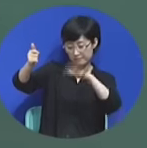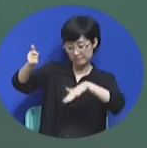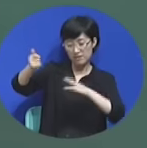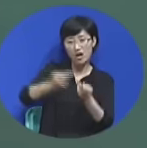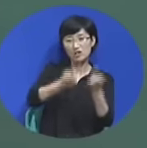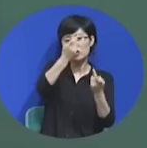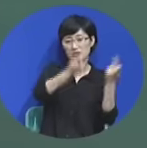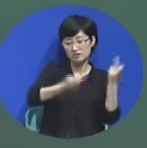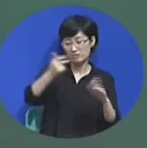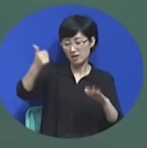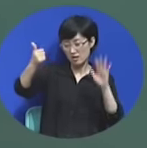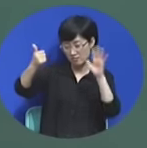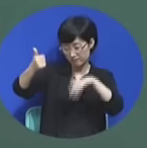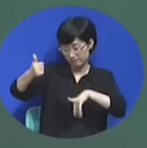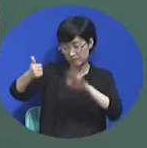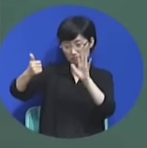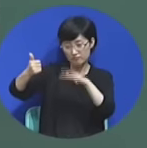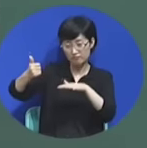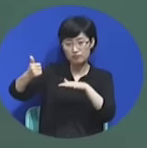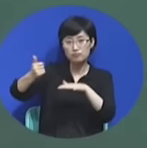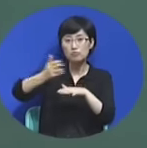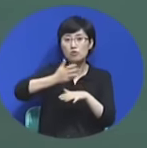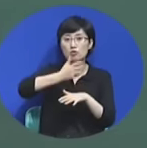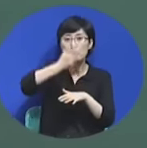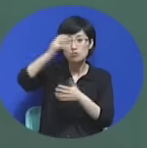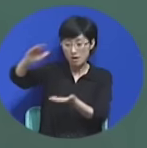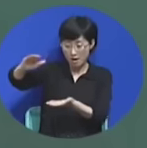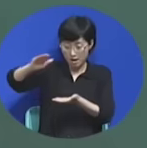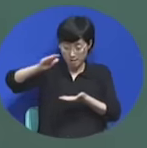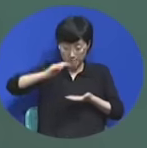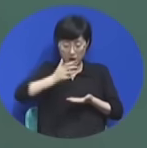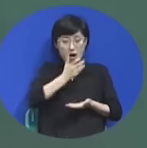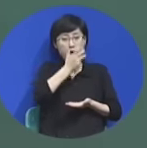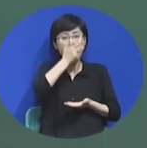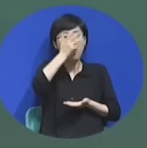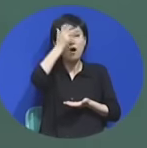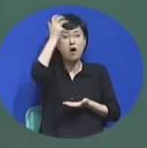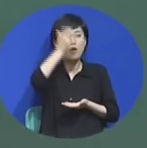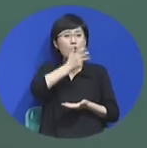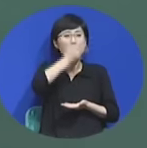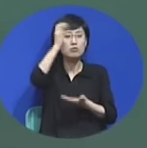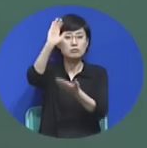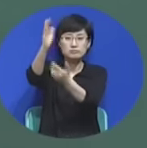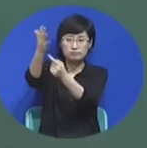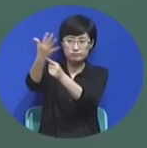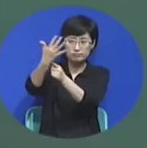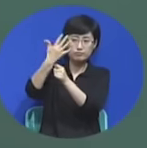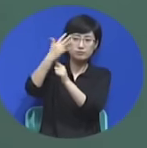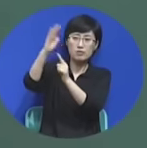이 야곱의 꿈이 뭐요? 요셉의 꿈에서 나타나기 시작한다는 내용이에요.